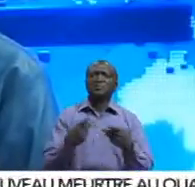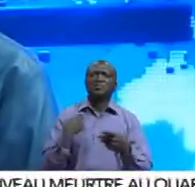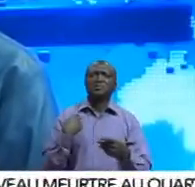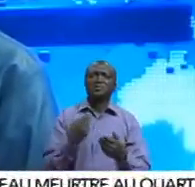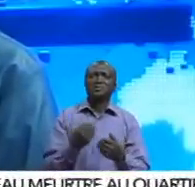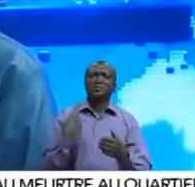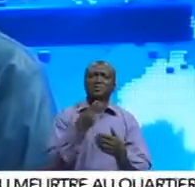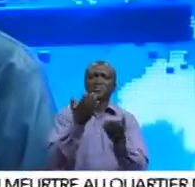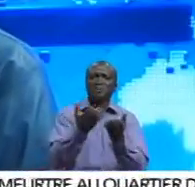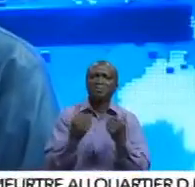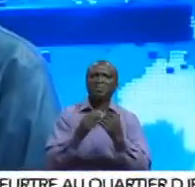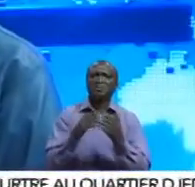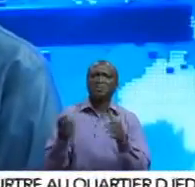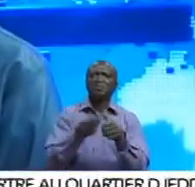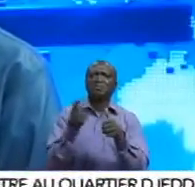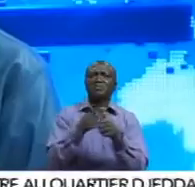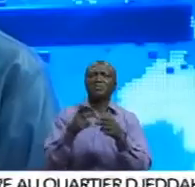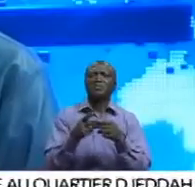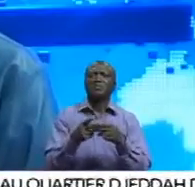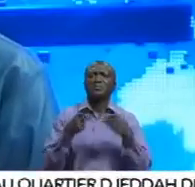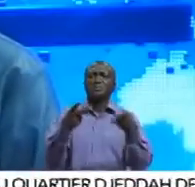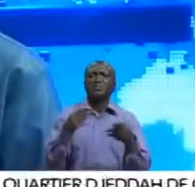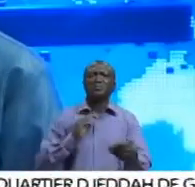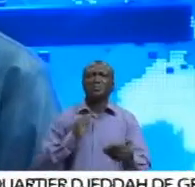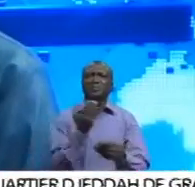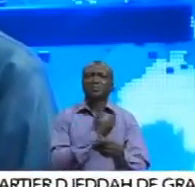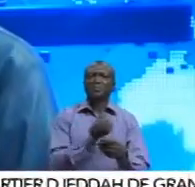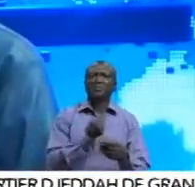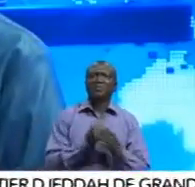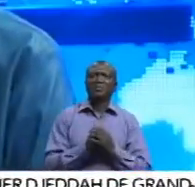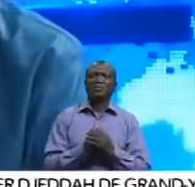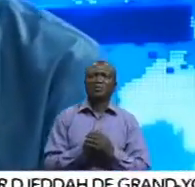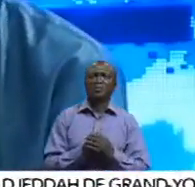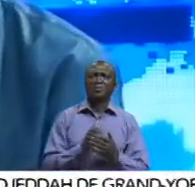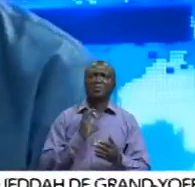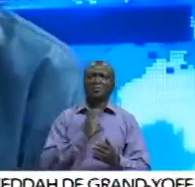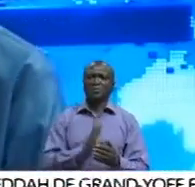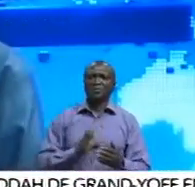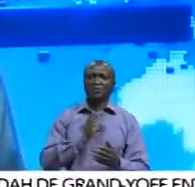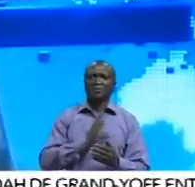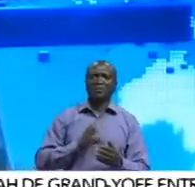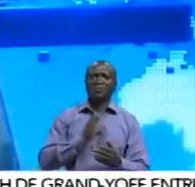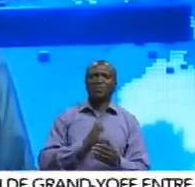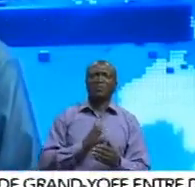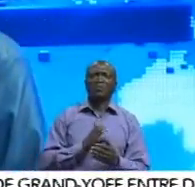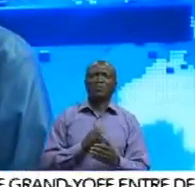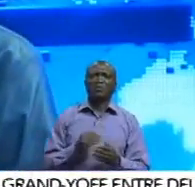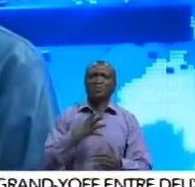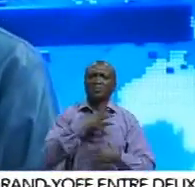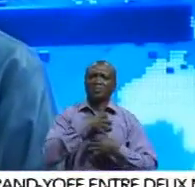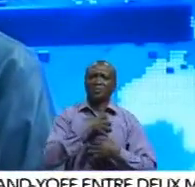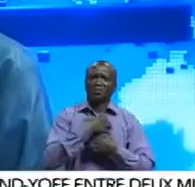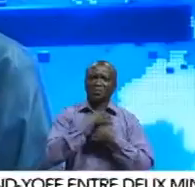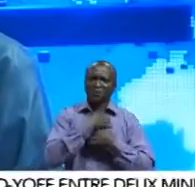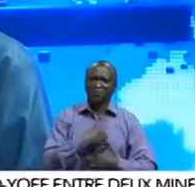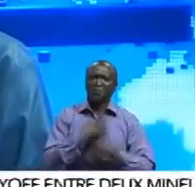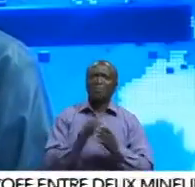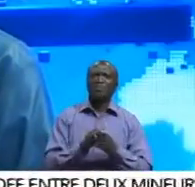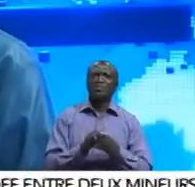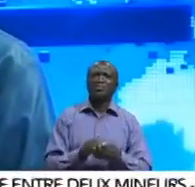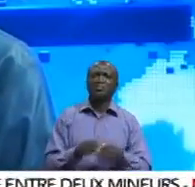blessés pour leur euh demander euh souhaiter un prompte rétablissement euh